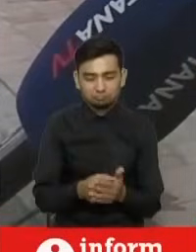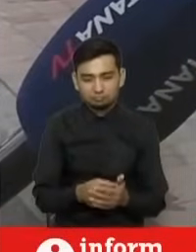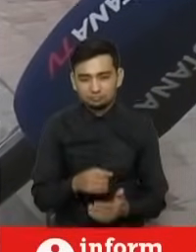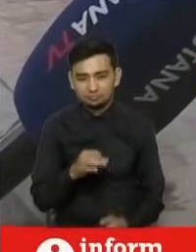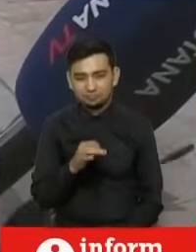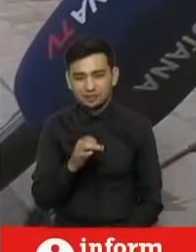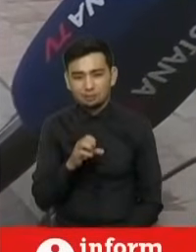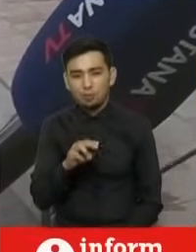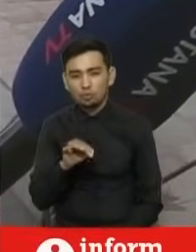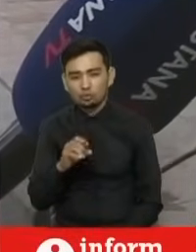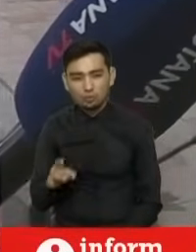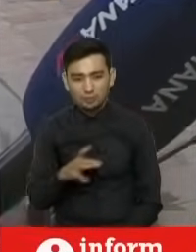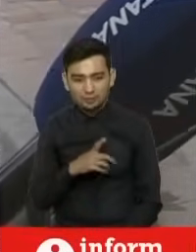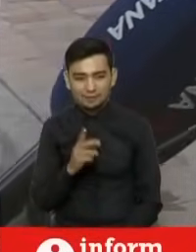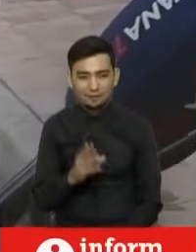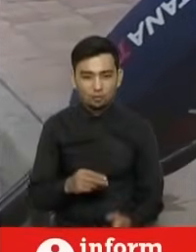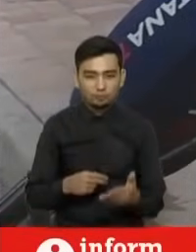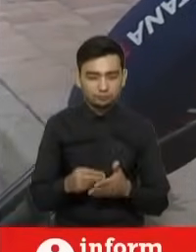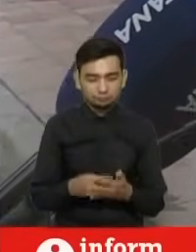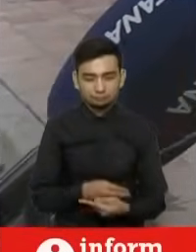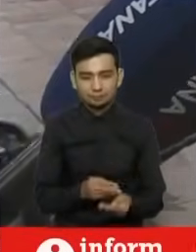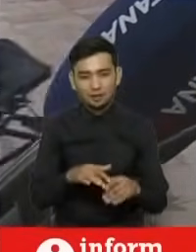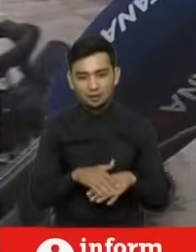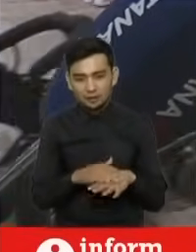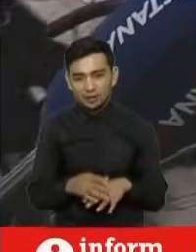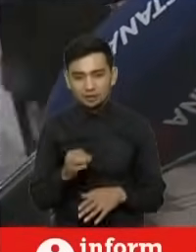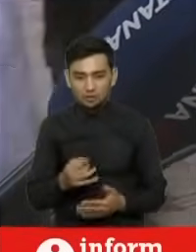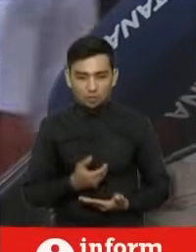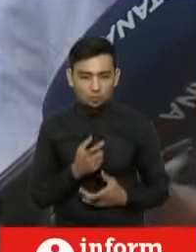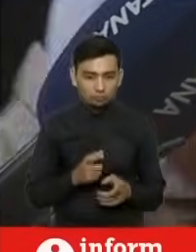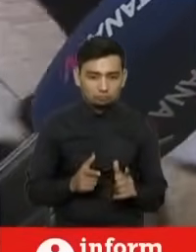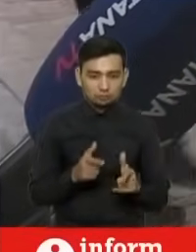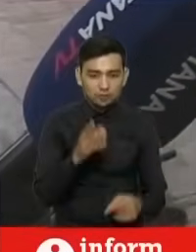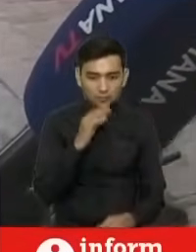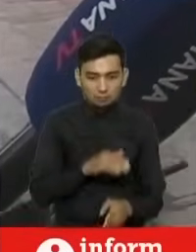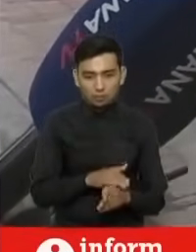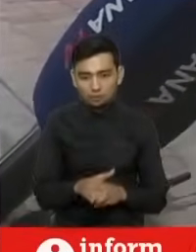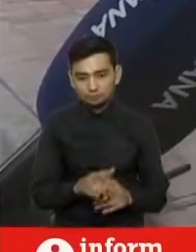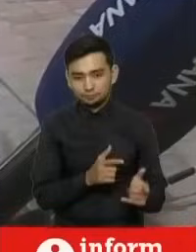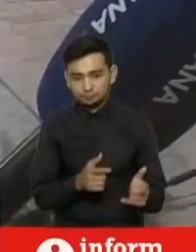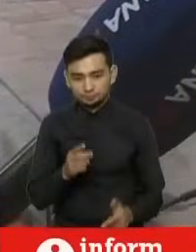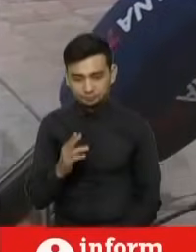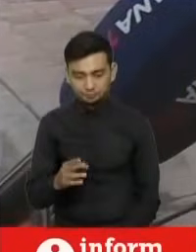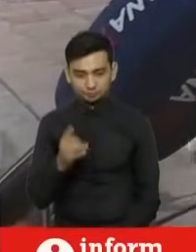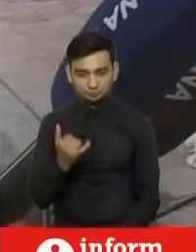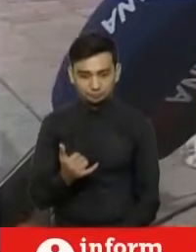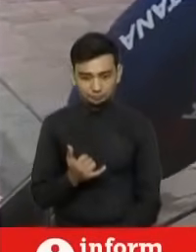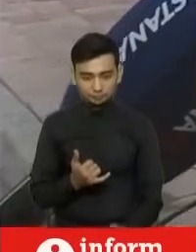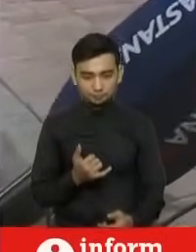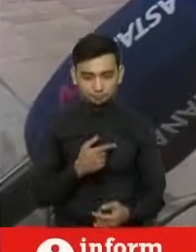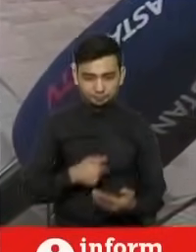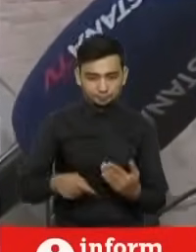делается чистовая отделка, санфаянс. То есть жители могут заезжать полностью в готовую квартиру. Сегодня мы вручили